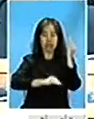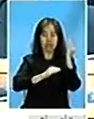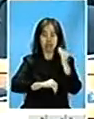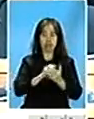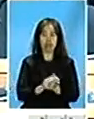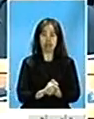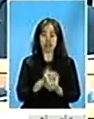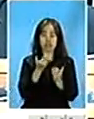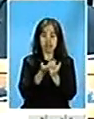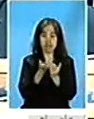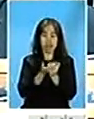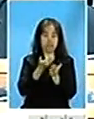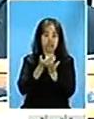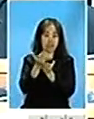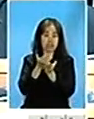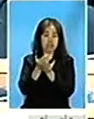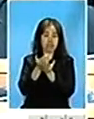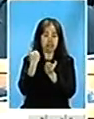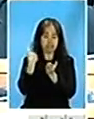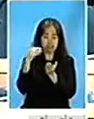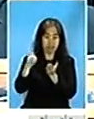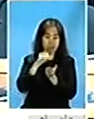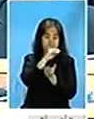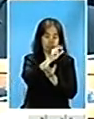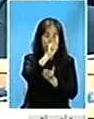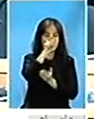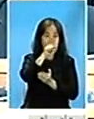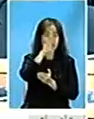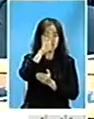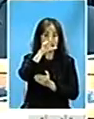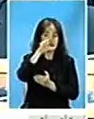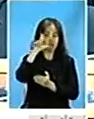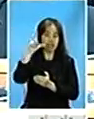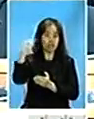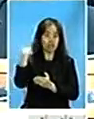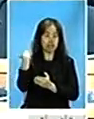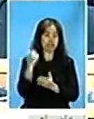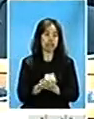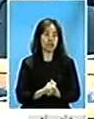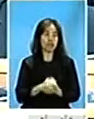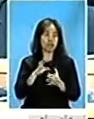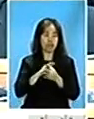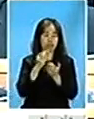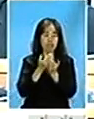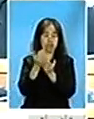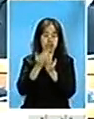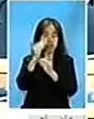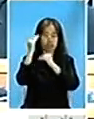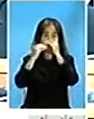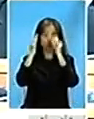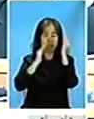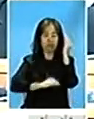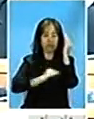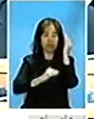แล้วก็มันอยู่ในงบ 2.4 ล้านล้านบาทนะครับงบในการใช้พัฒนาชายแดนใต้ผมไม่ว่